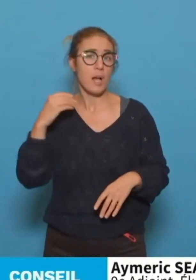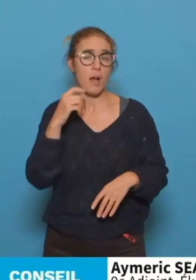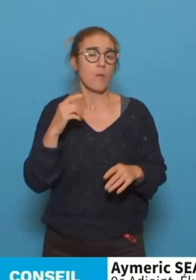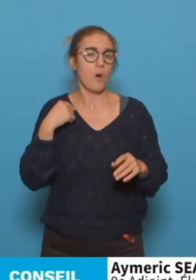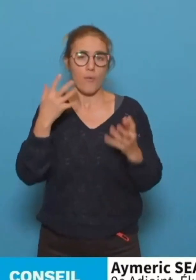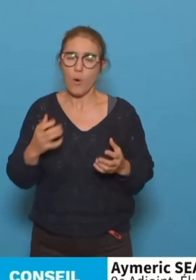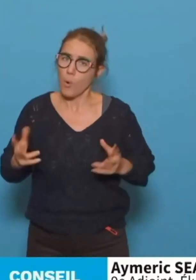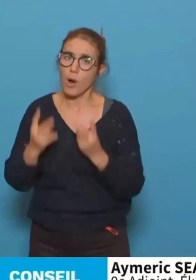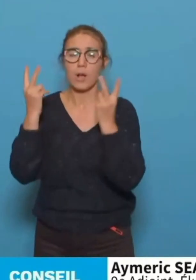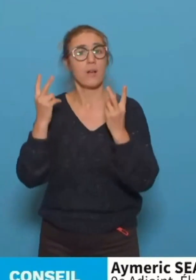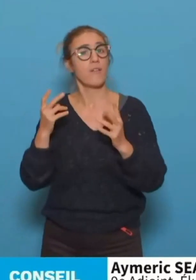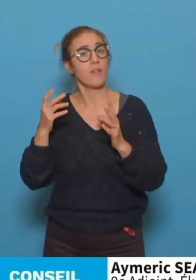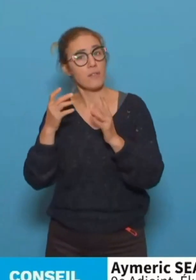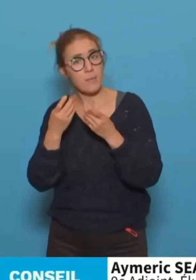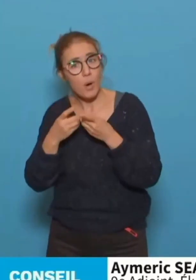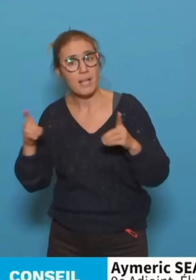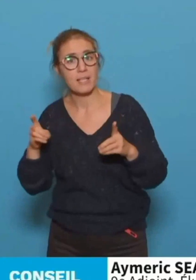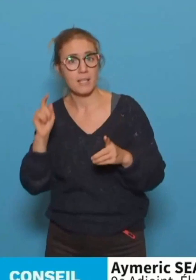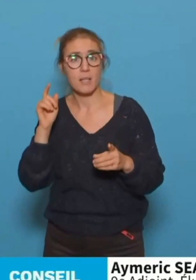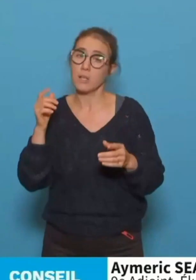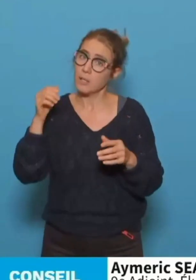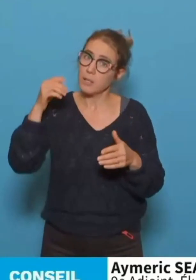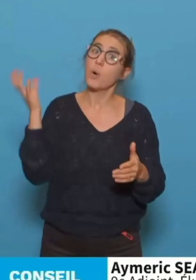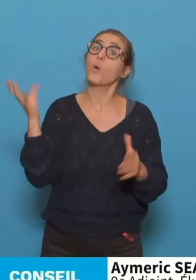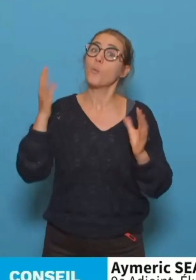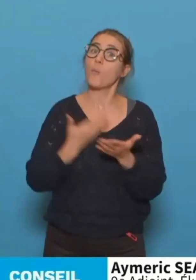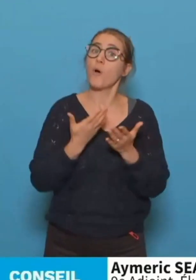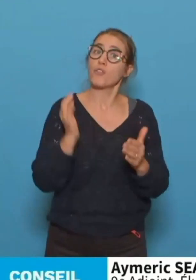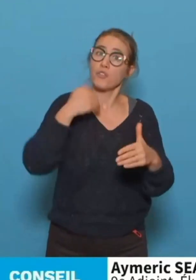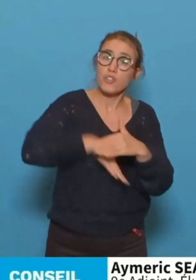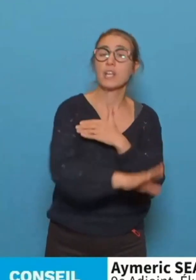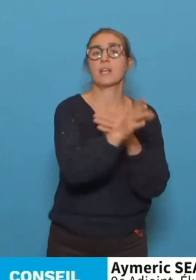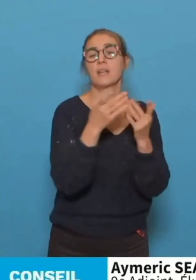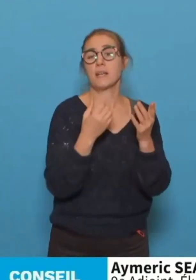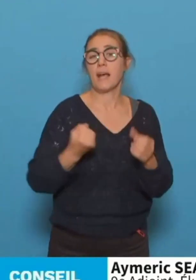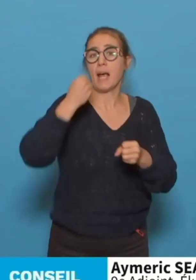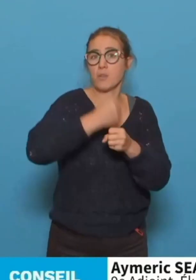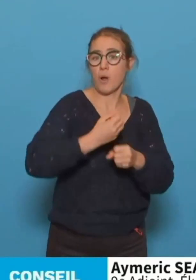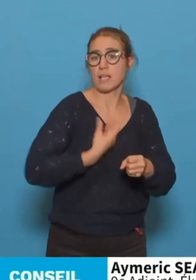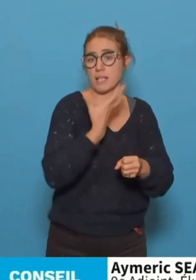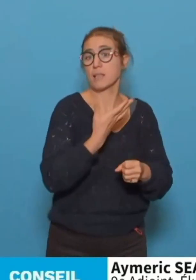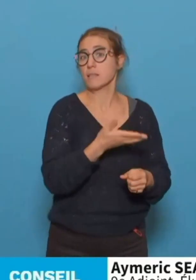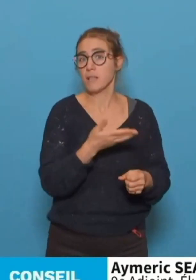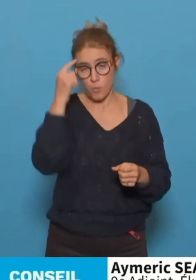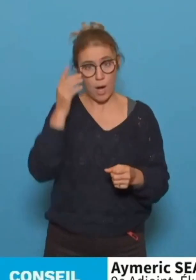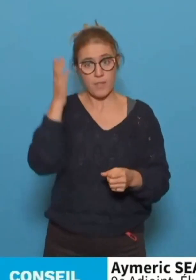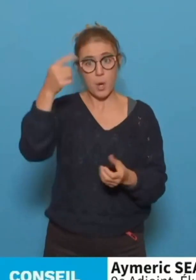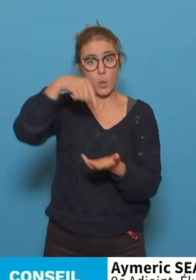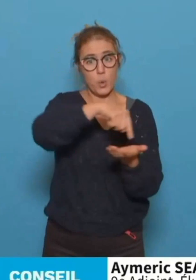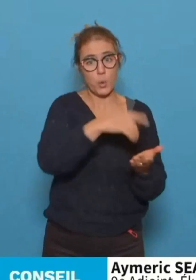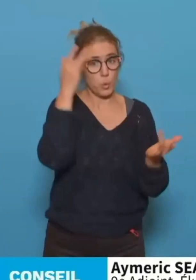vitalité démocratique qui réside dans la vitalité de la création et la force que pourront conserver demain les lieux de